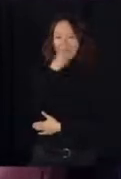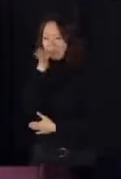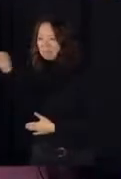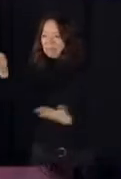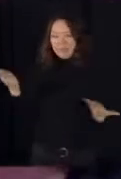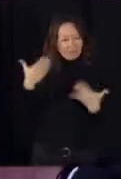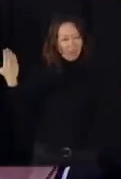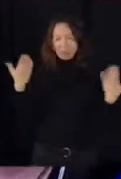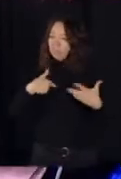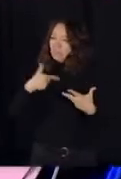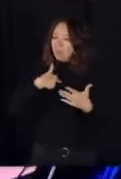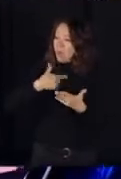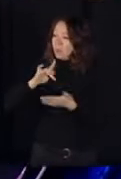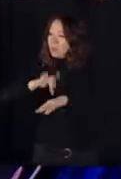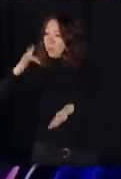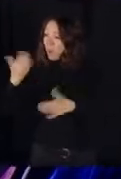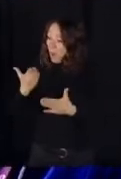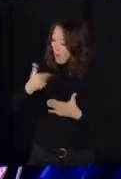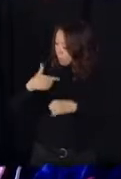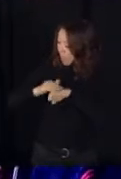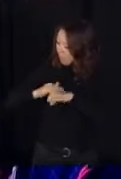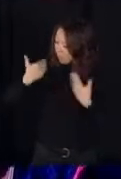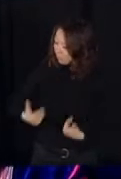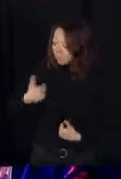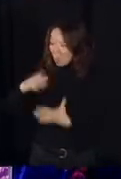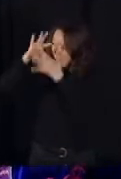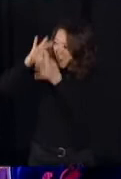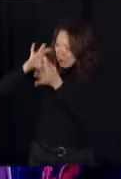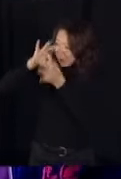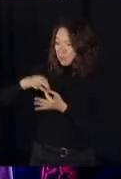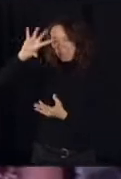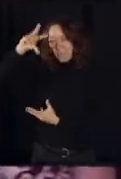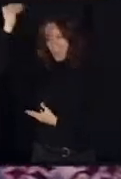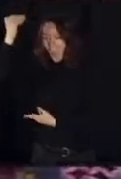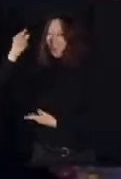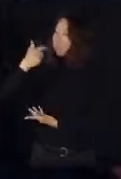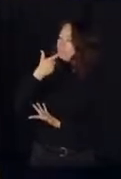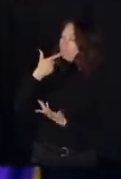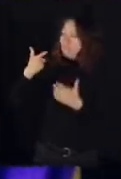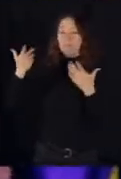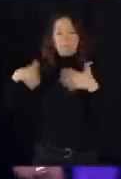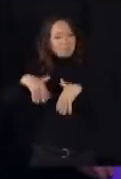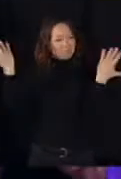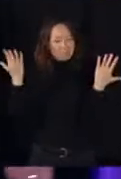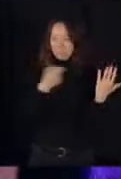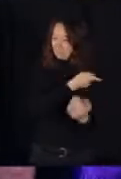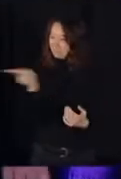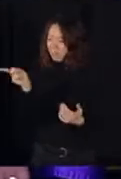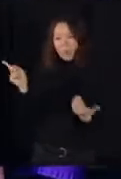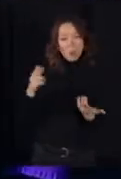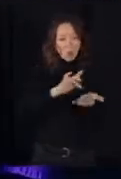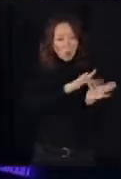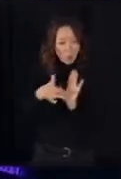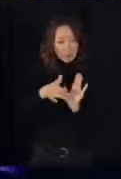d'intelligence, nos orientations politiques, nos croyances religieuses ou spirituelles. Tout le monde a sa